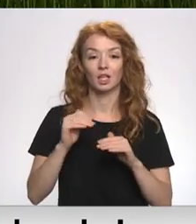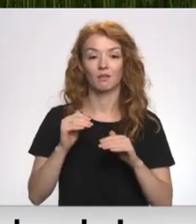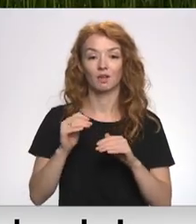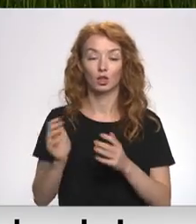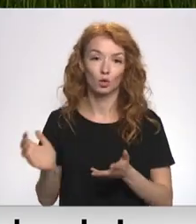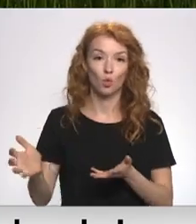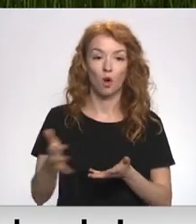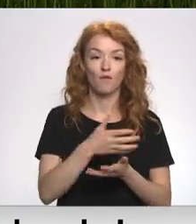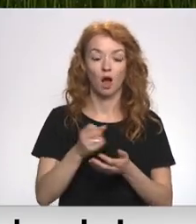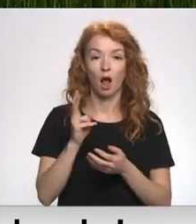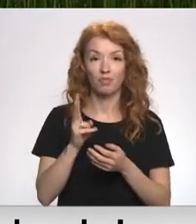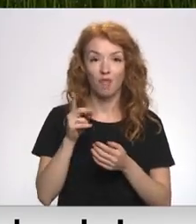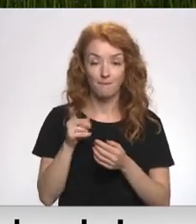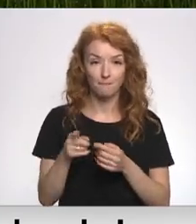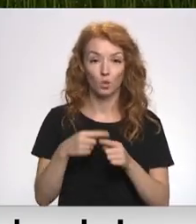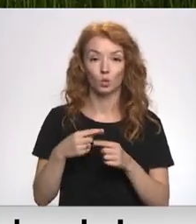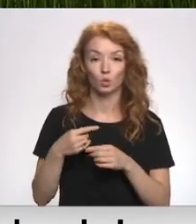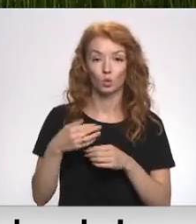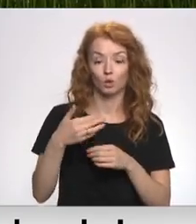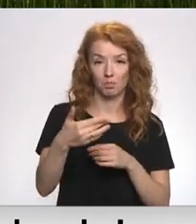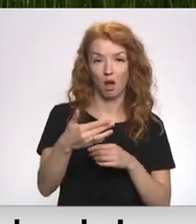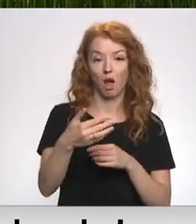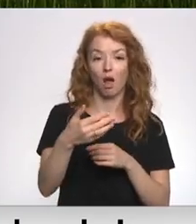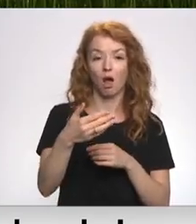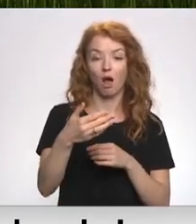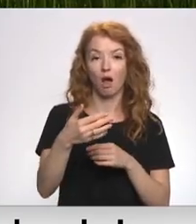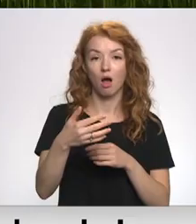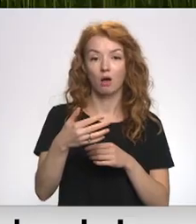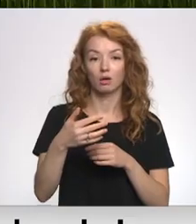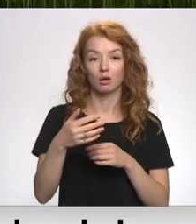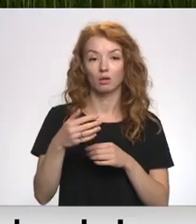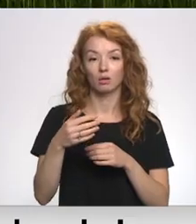kvalitatīvi novākt kaņepju viņas turpmākajai